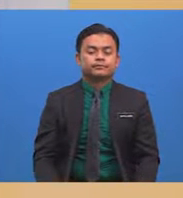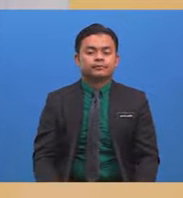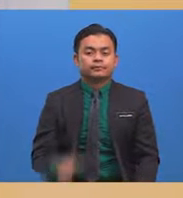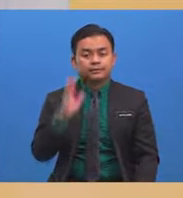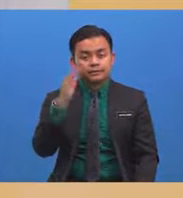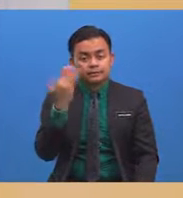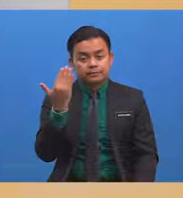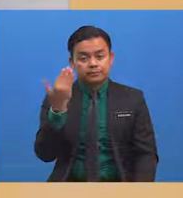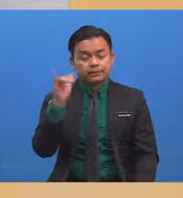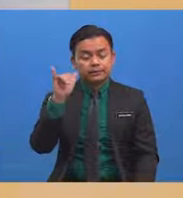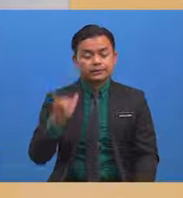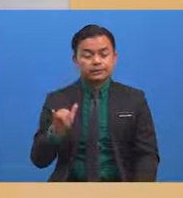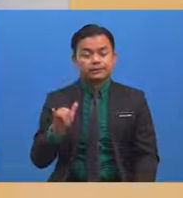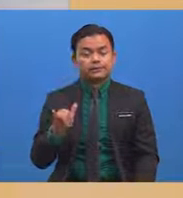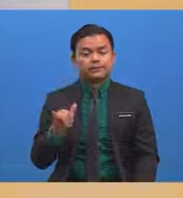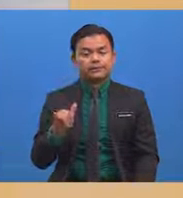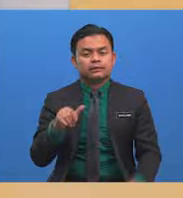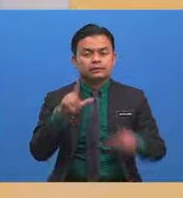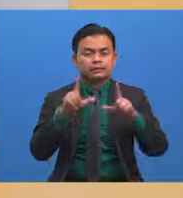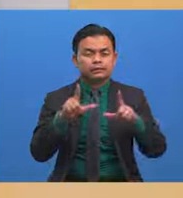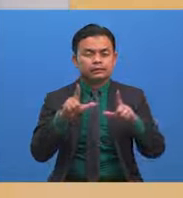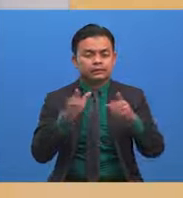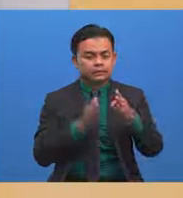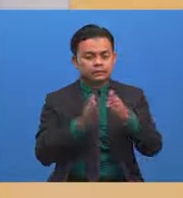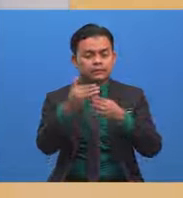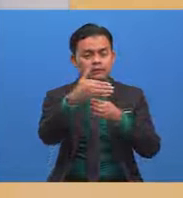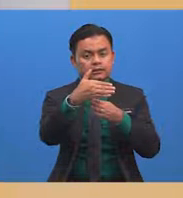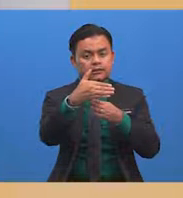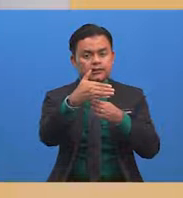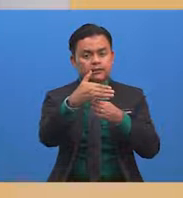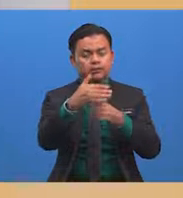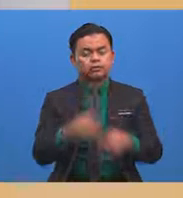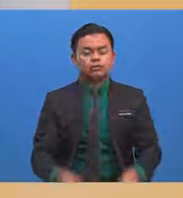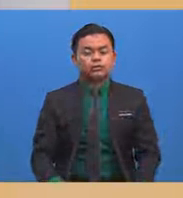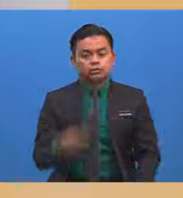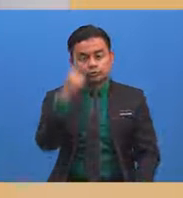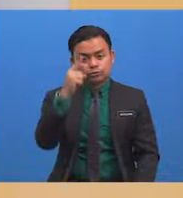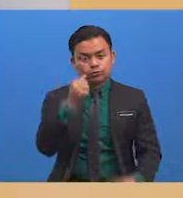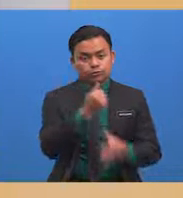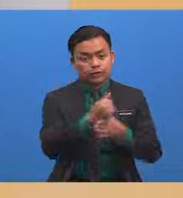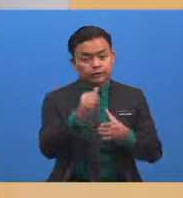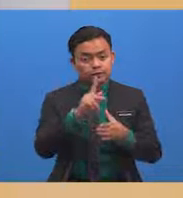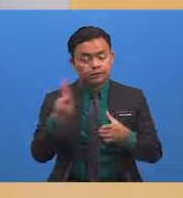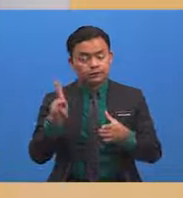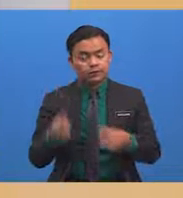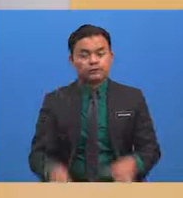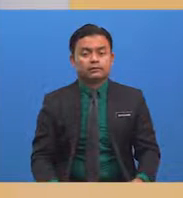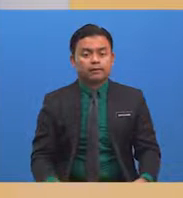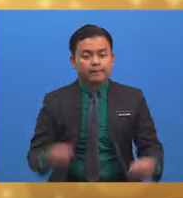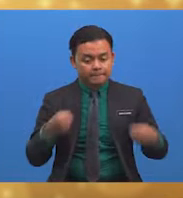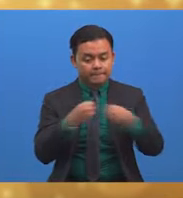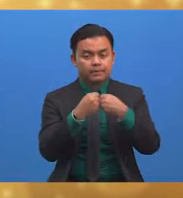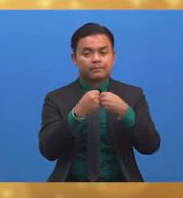pemantul yang diletakkan di selekoh tajam bagi mengelakkan berlakunya